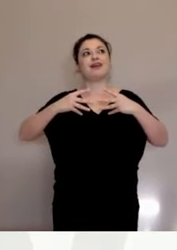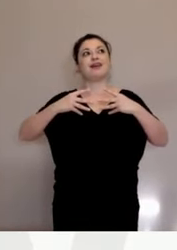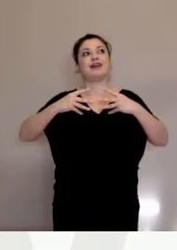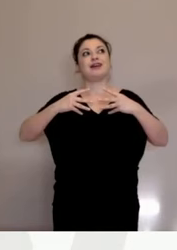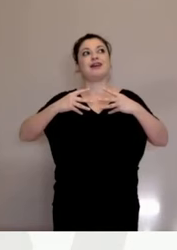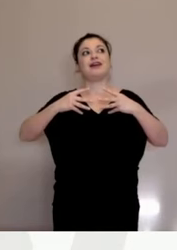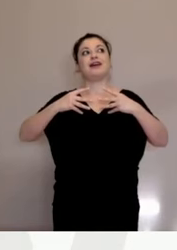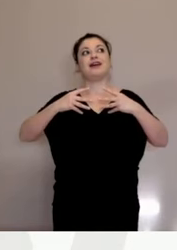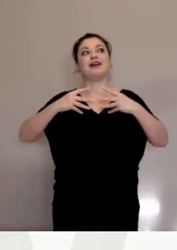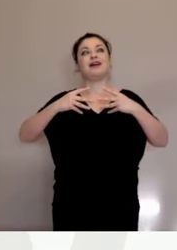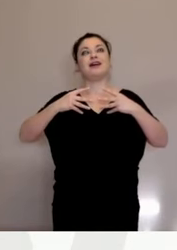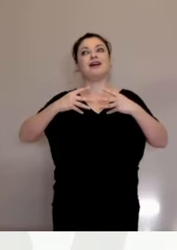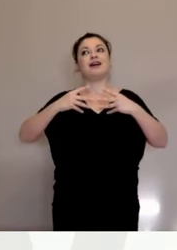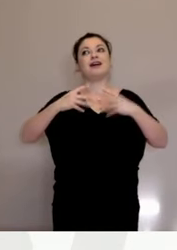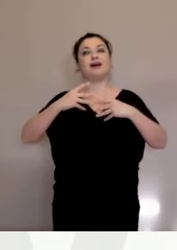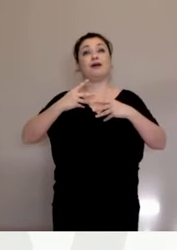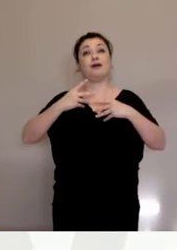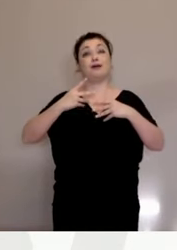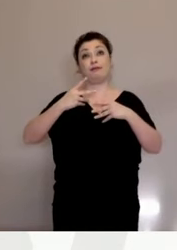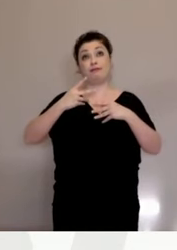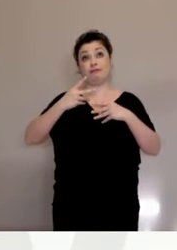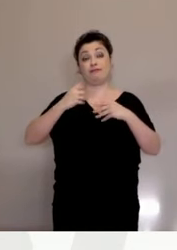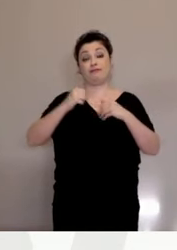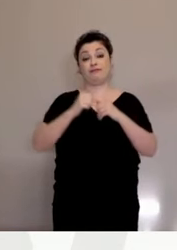è precisamente